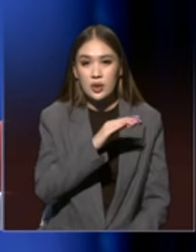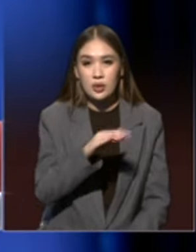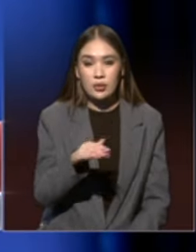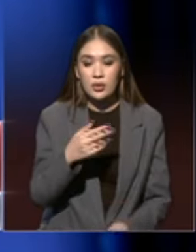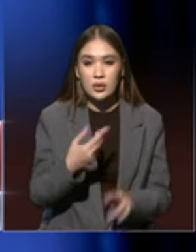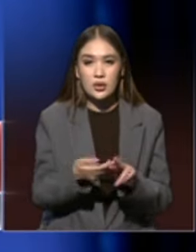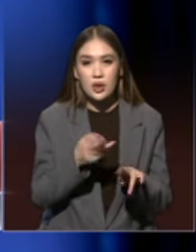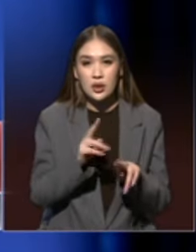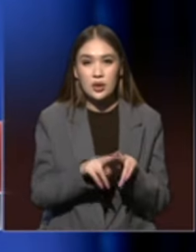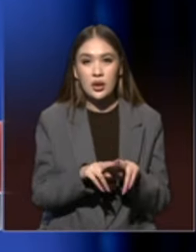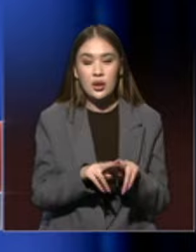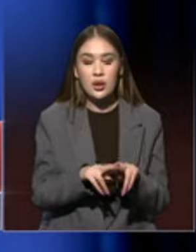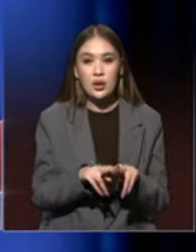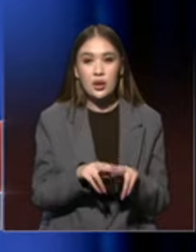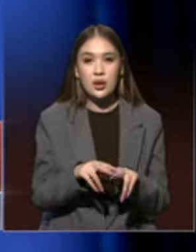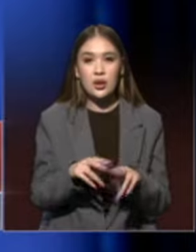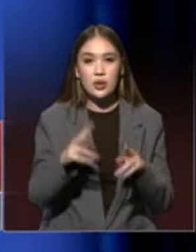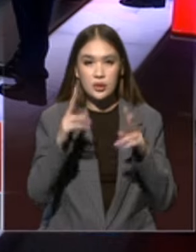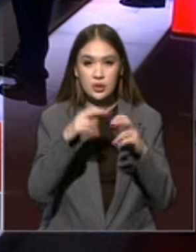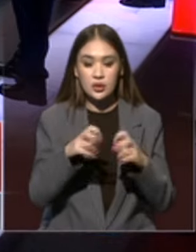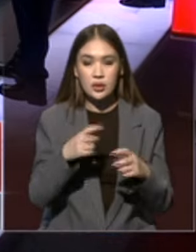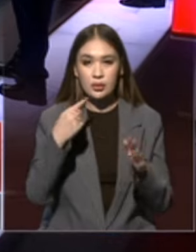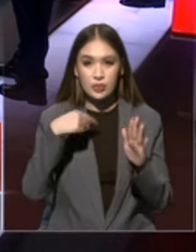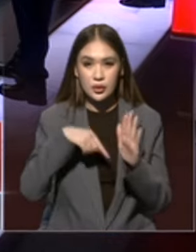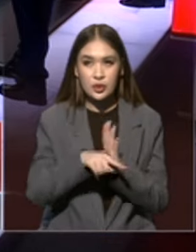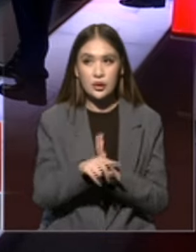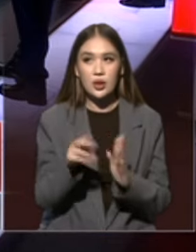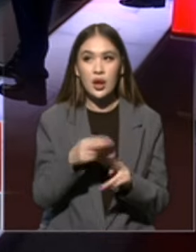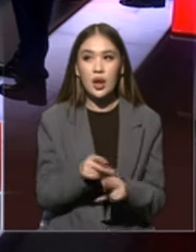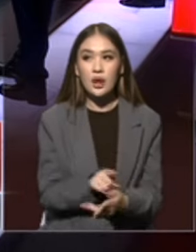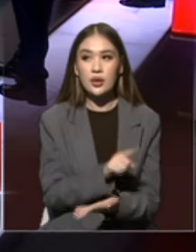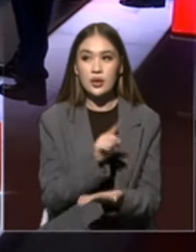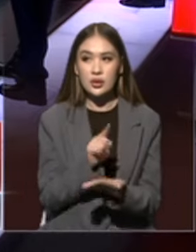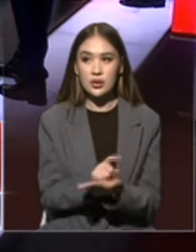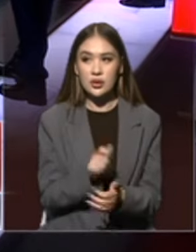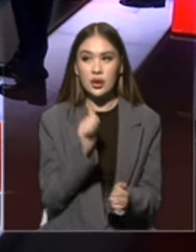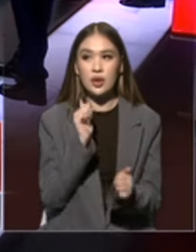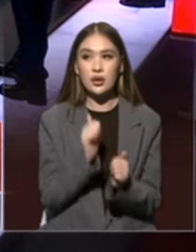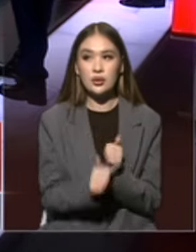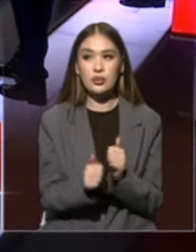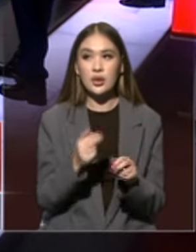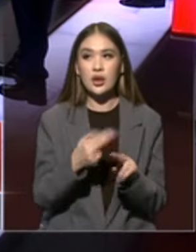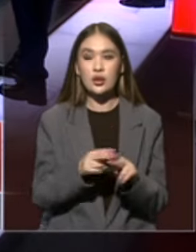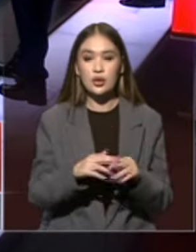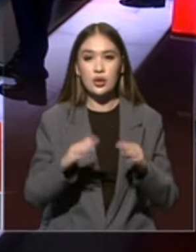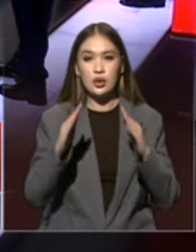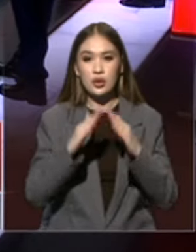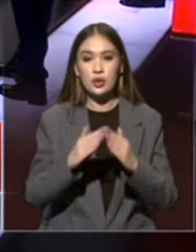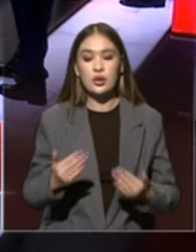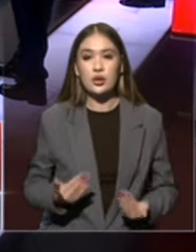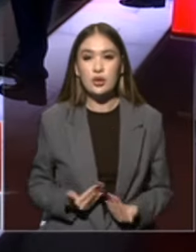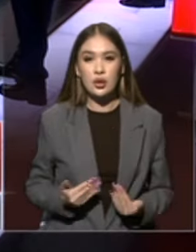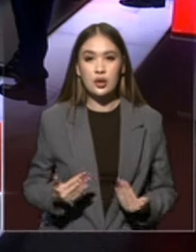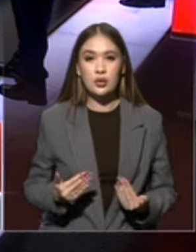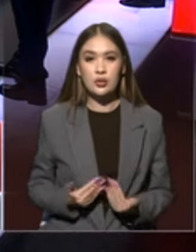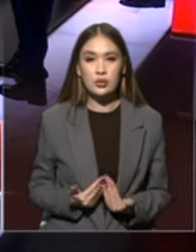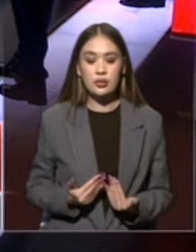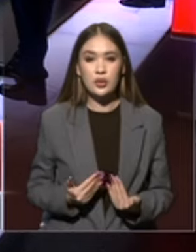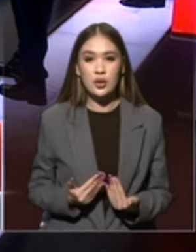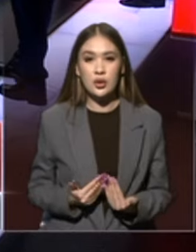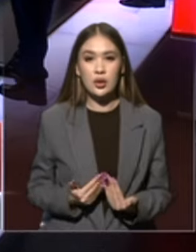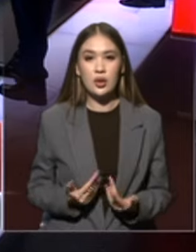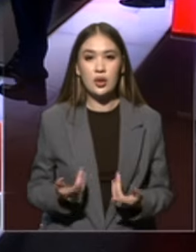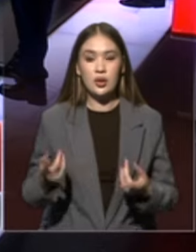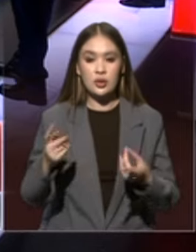түрде, визуалды түрде қарап шығып, оның ішіне одан кейін әрине әрбір үйді тұрғанымен былай жатқан